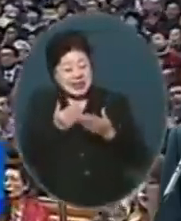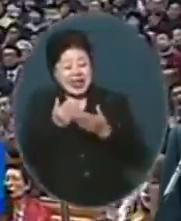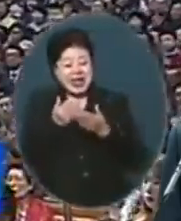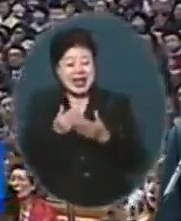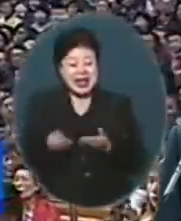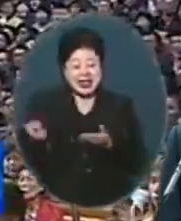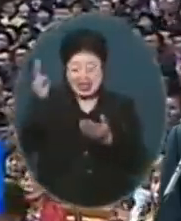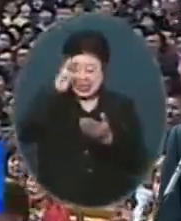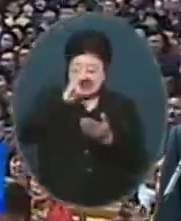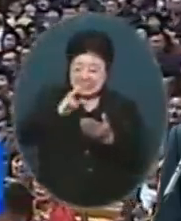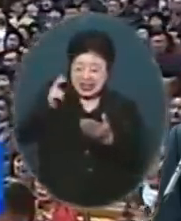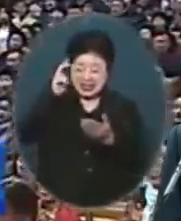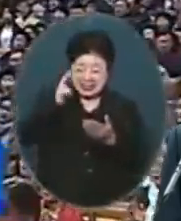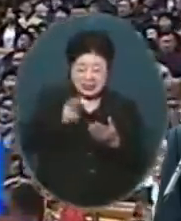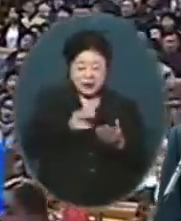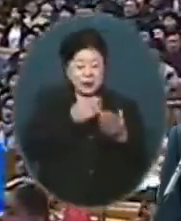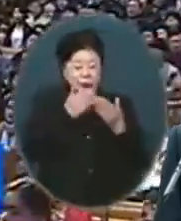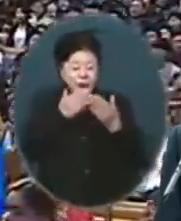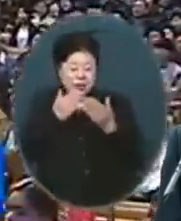찬송하세